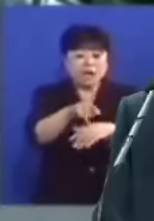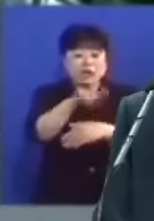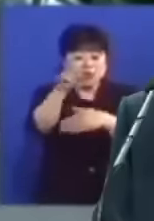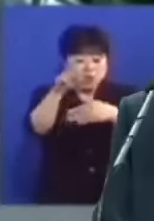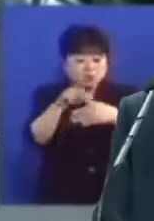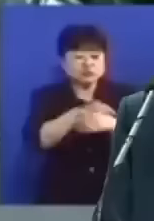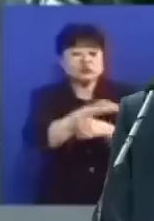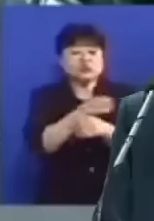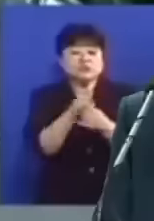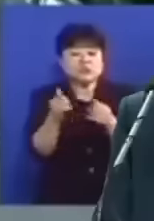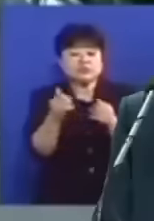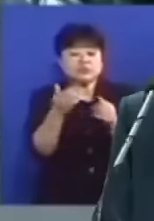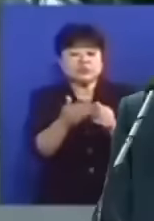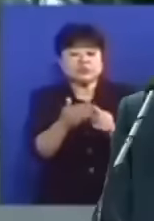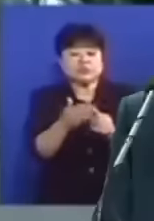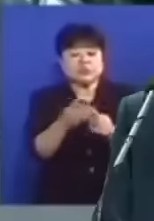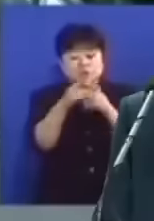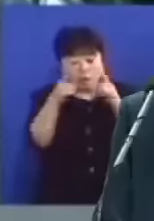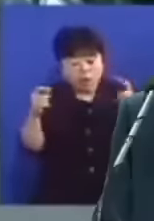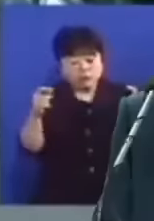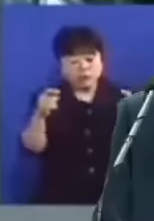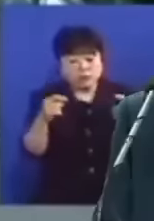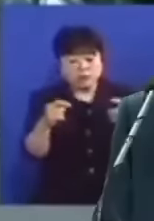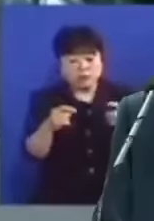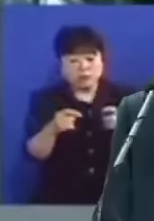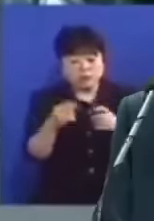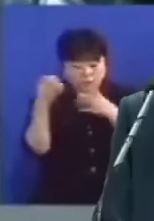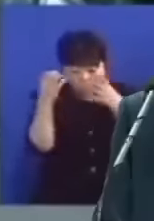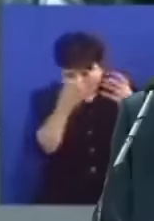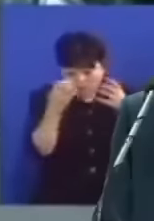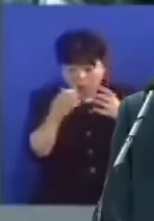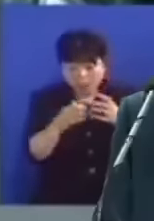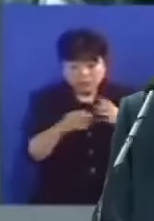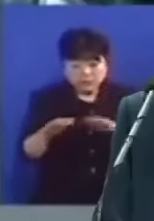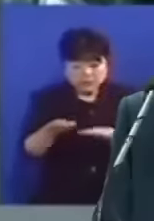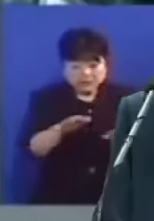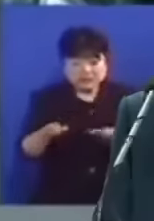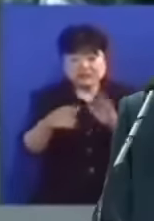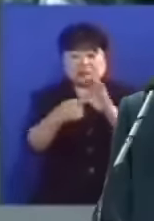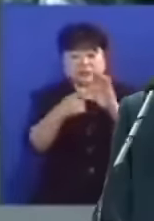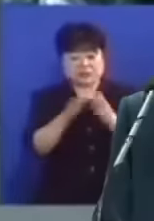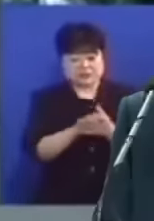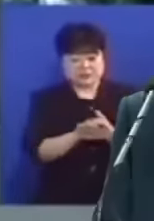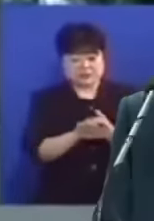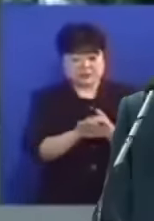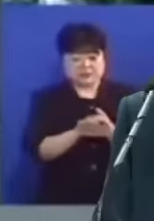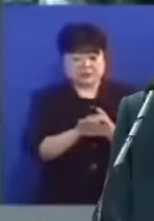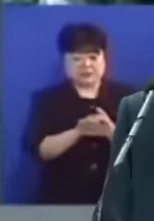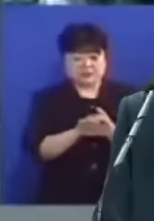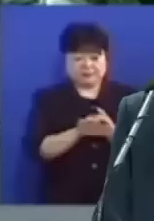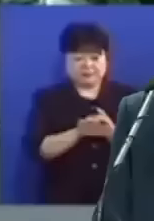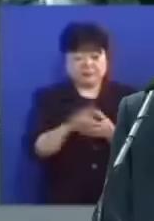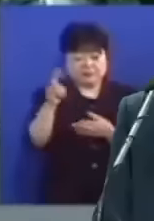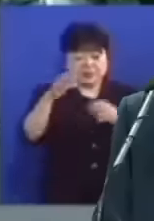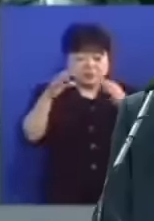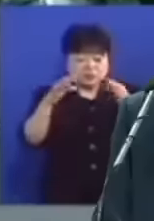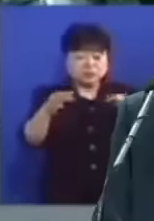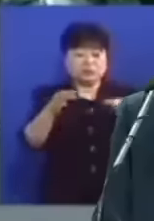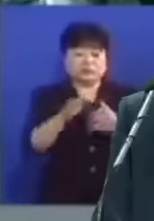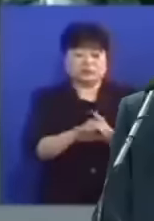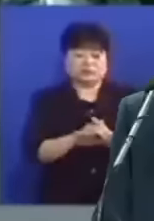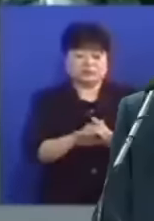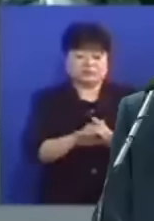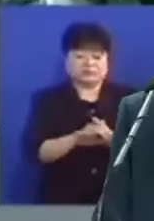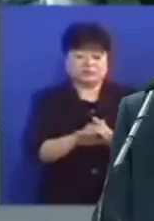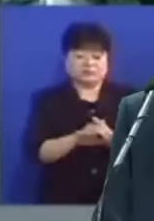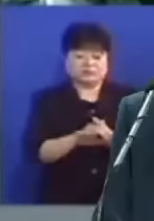잡은 그들의 왕궁에 큰 혼란의 지진이 일어나게 되는 것입니다. 찬송은 대적을 이기기